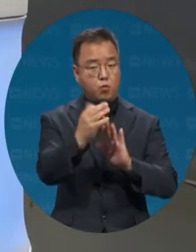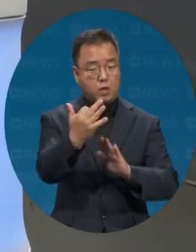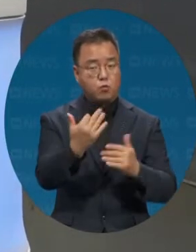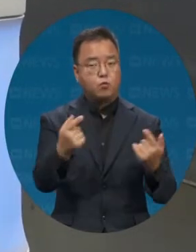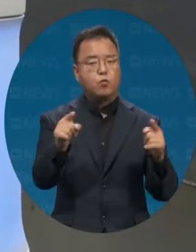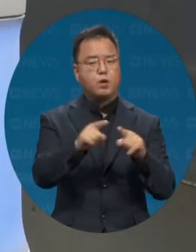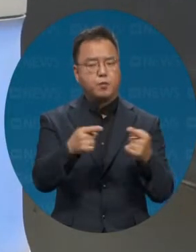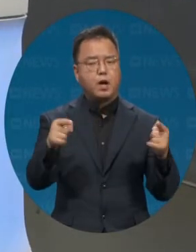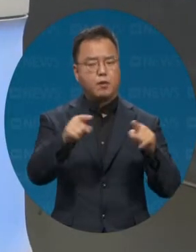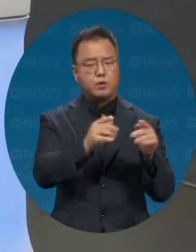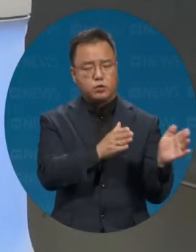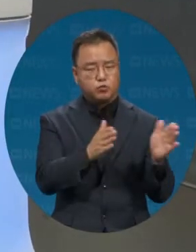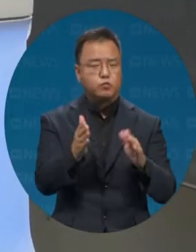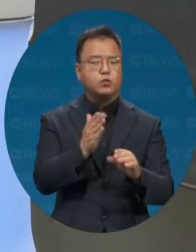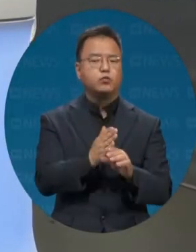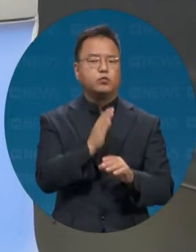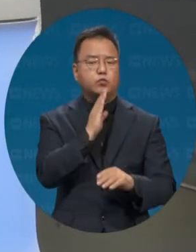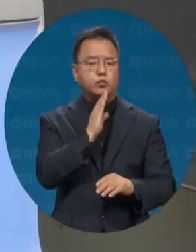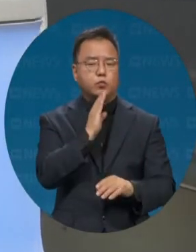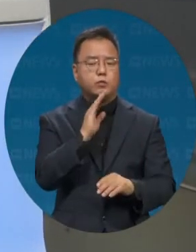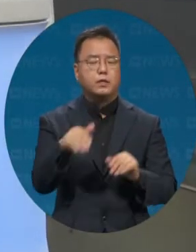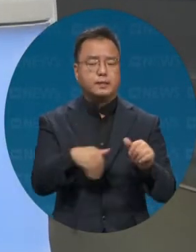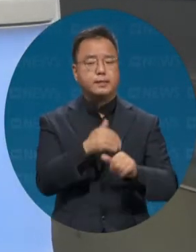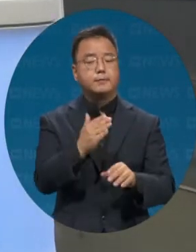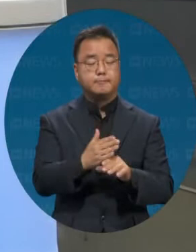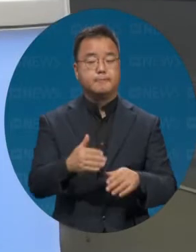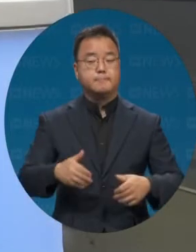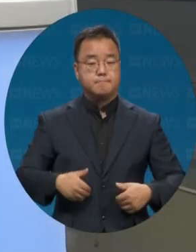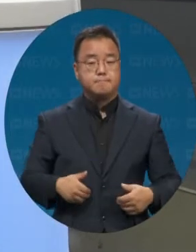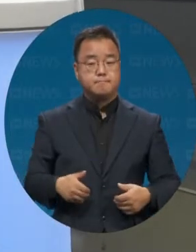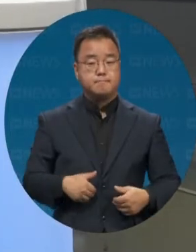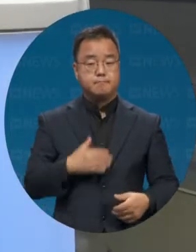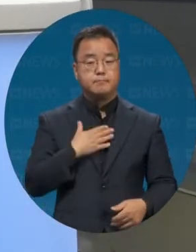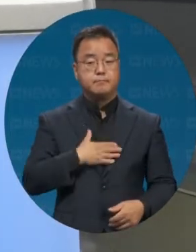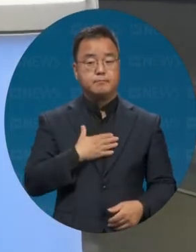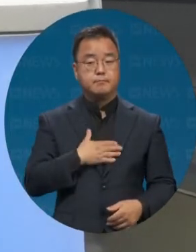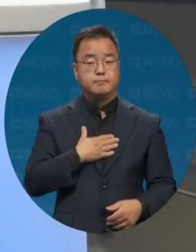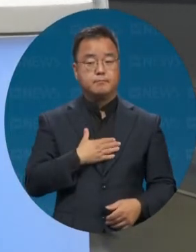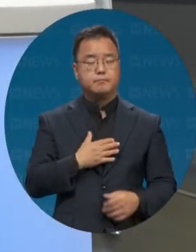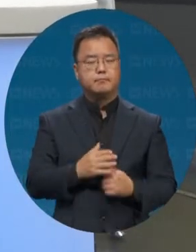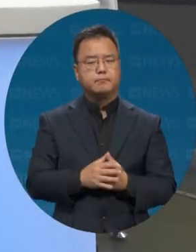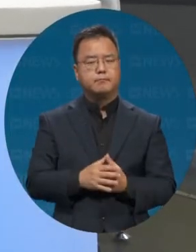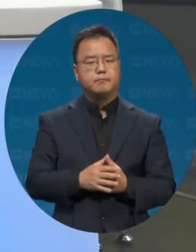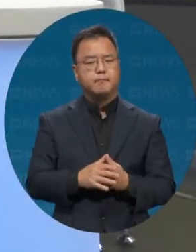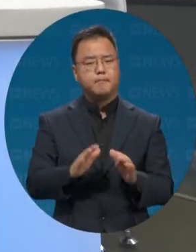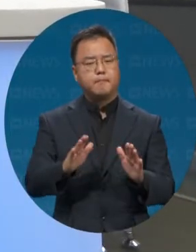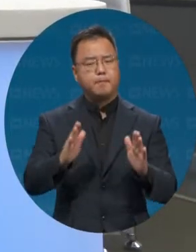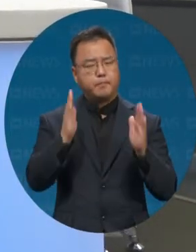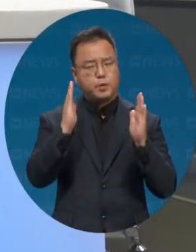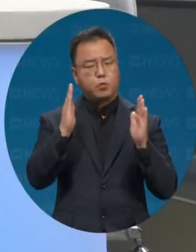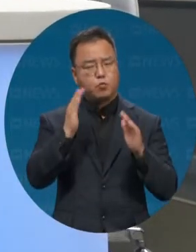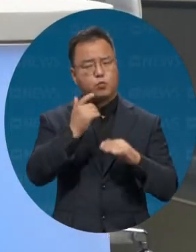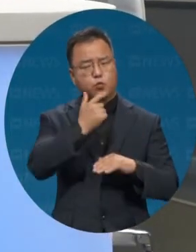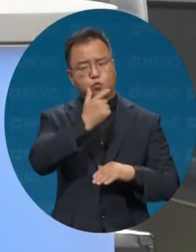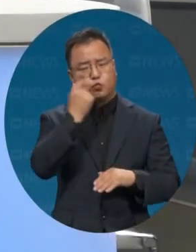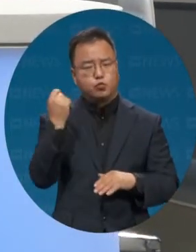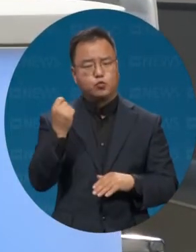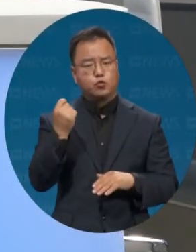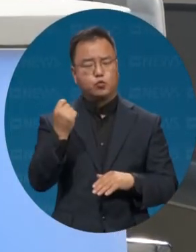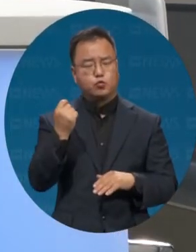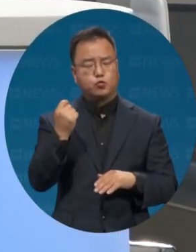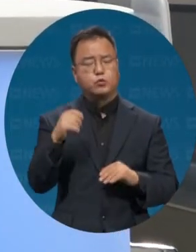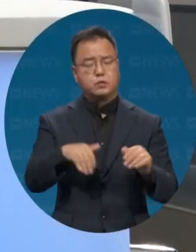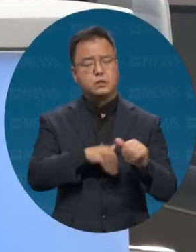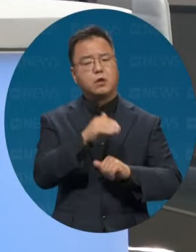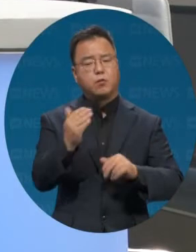준비하고 있지 않겠습니까 이런 상황에서 는 더욱 필요한 조치가 아닐까 싶은데 어 모르기 학습 * 손까지 지금 많이 이루어 지고